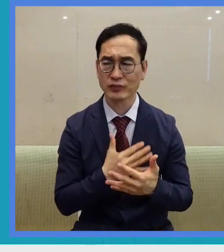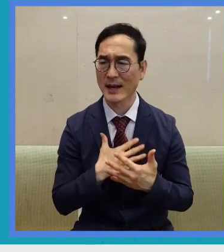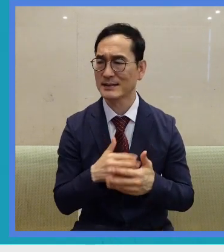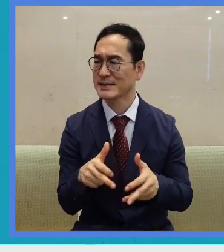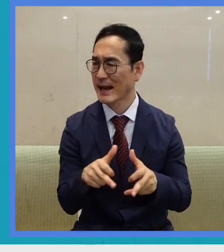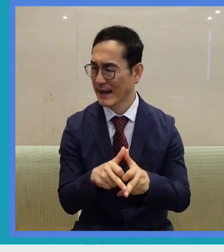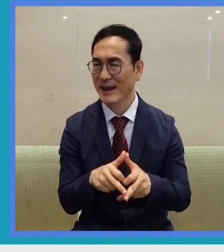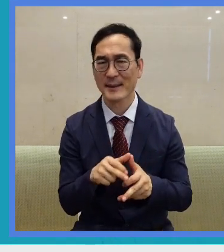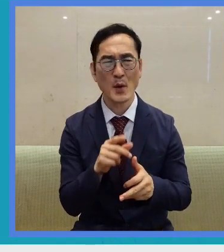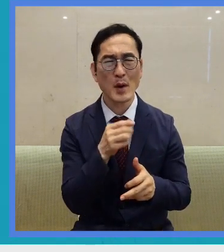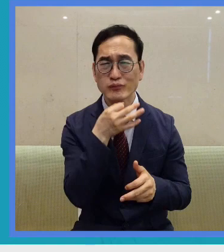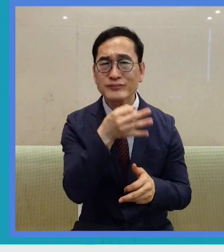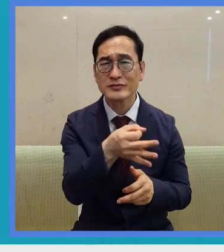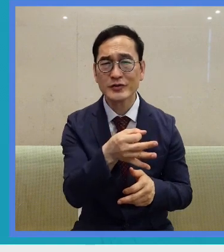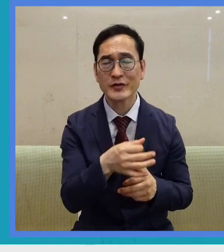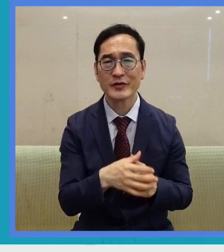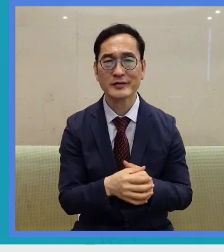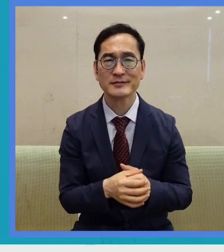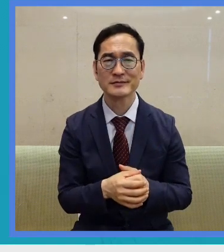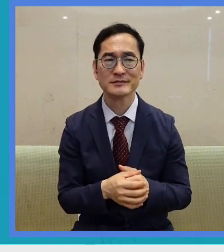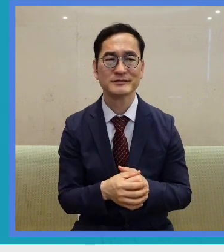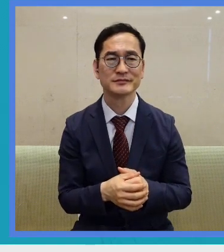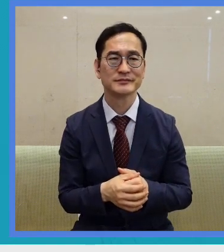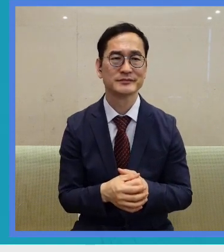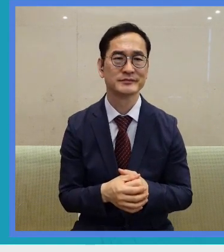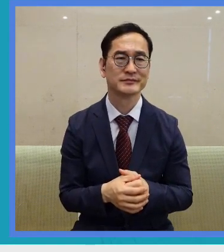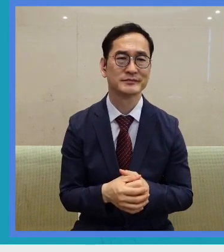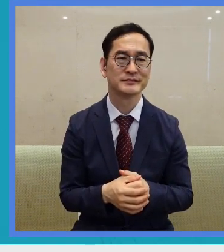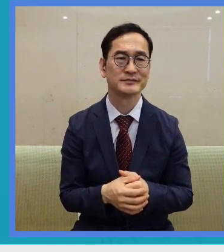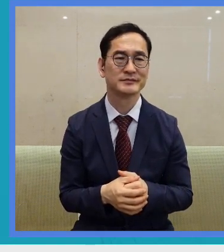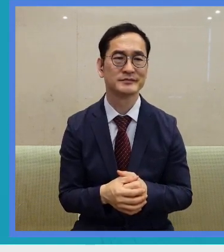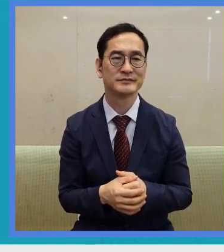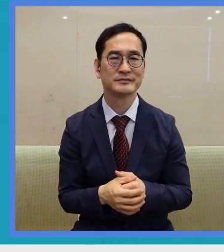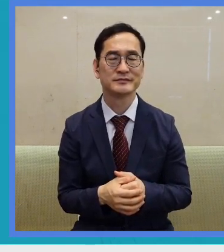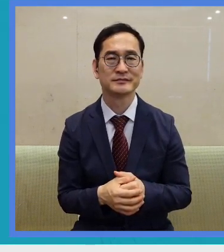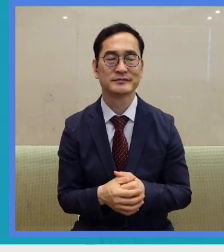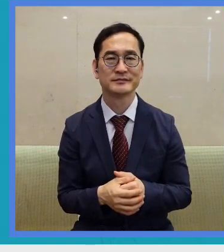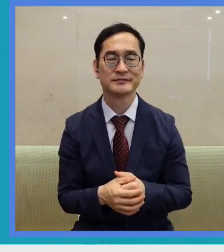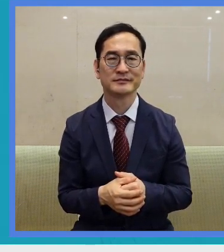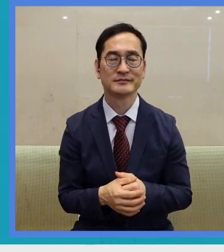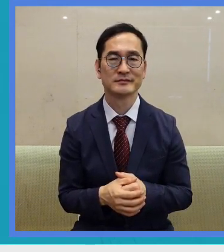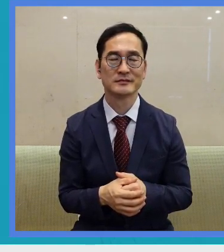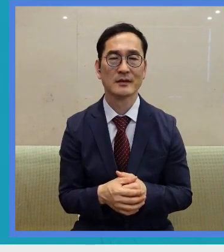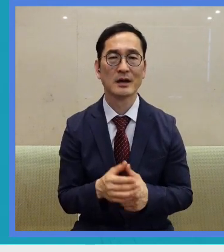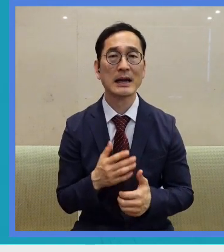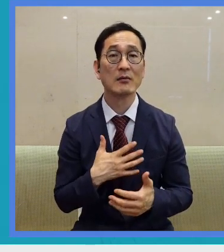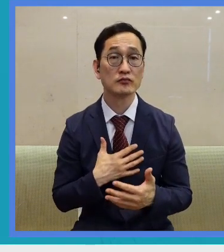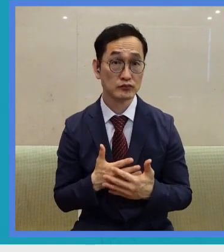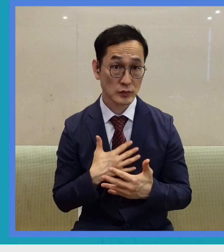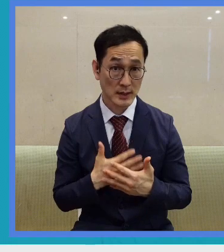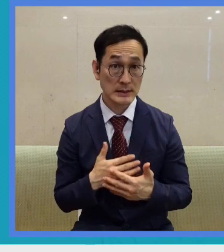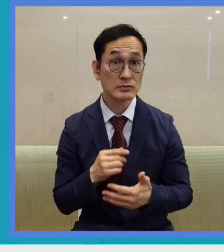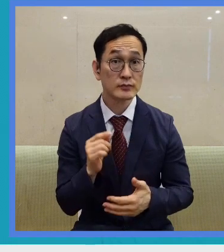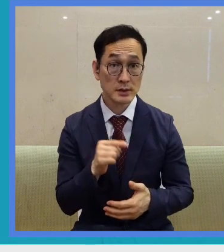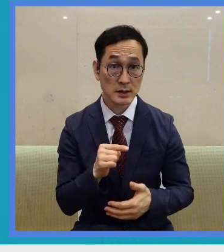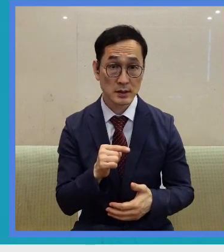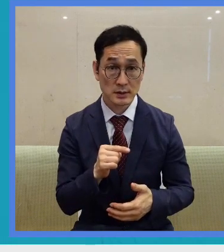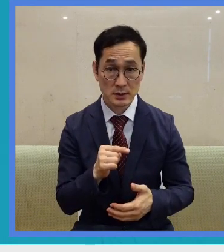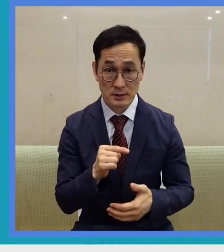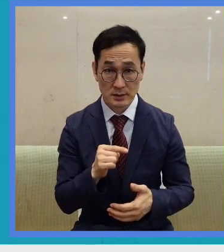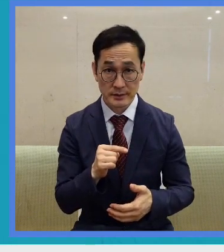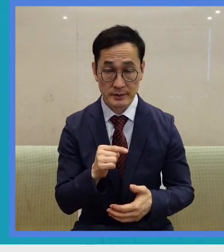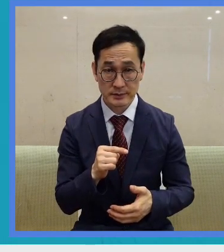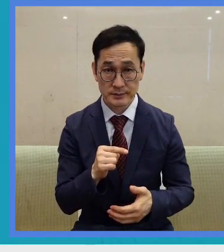불안하면은 불안하지 않도록 하자 이제 이렇게 얘기를 많이는 하는데요. 사실 어느 일정 수준의 불안은 뭐와 연관이 되냐면 효율적인